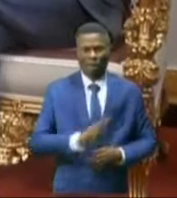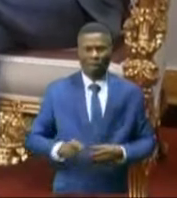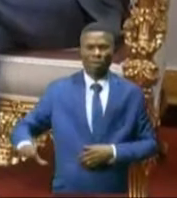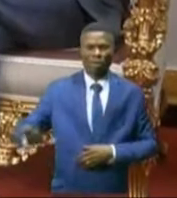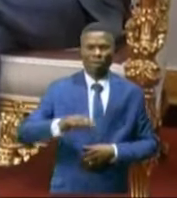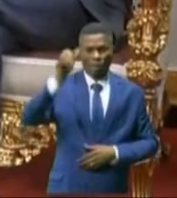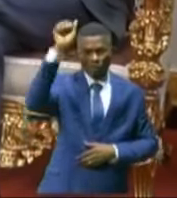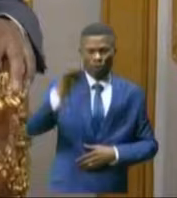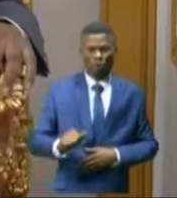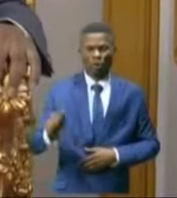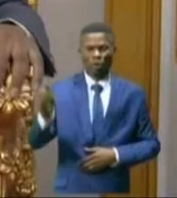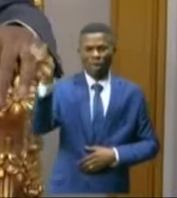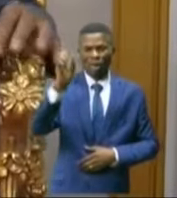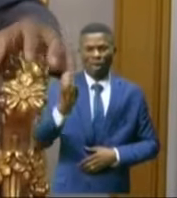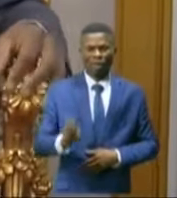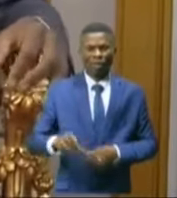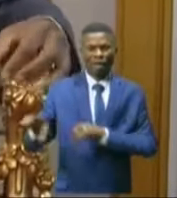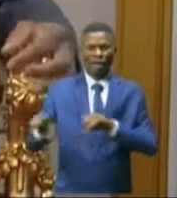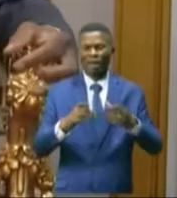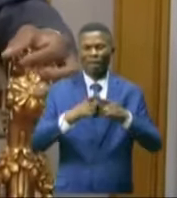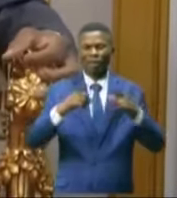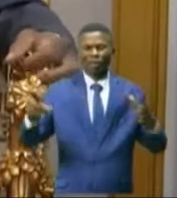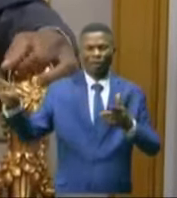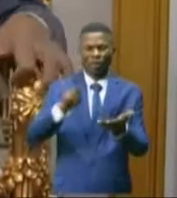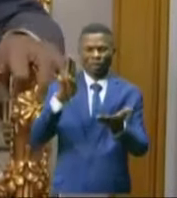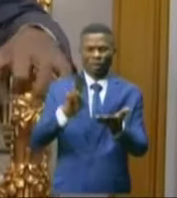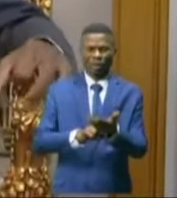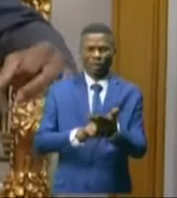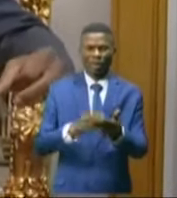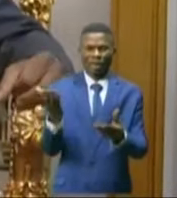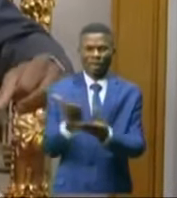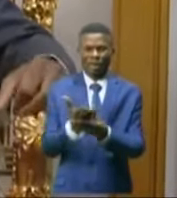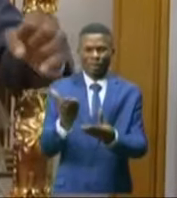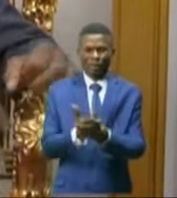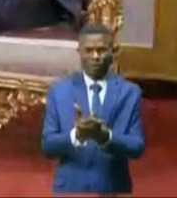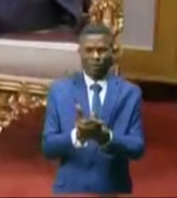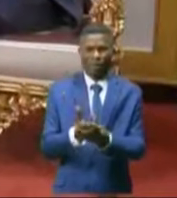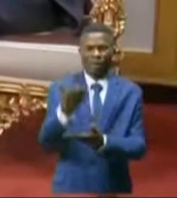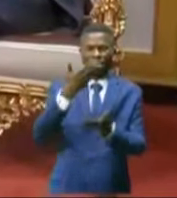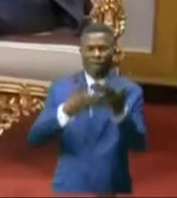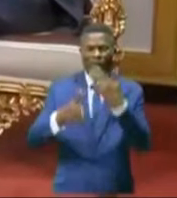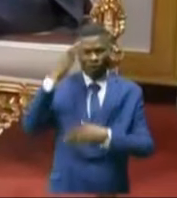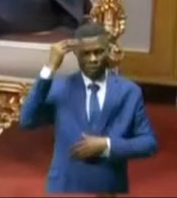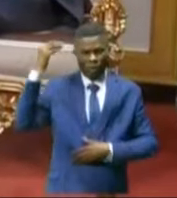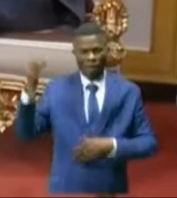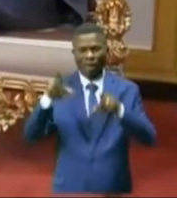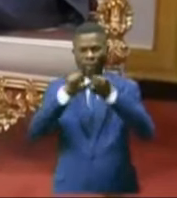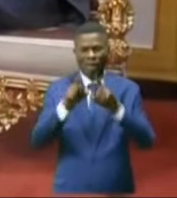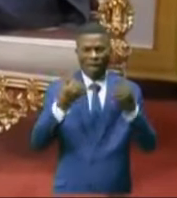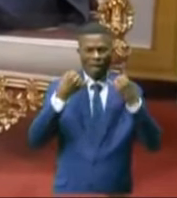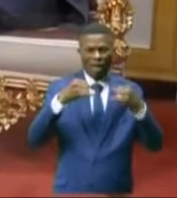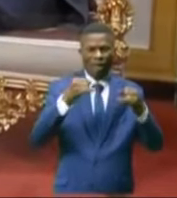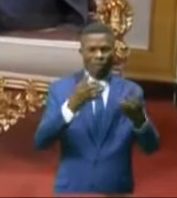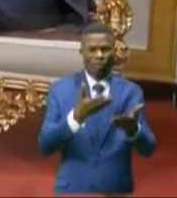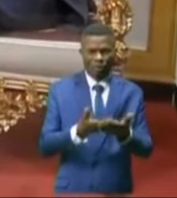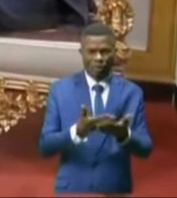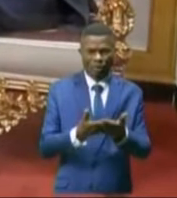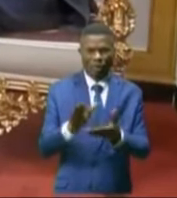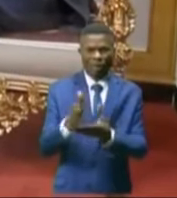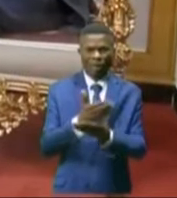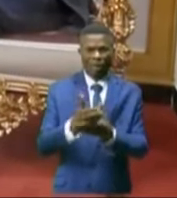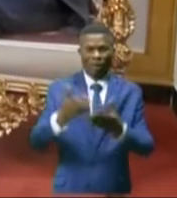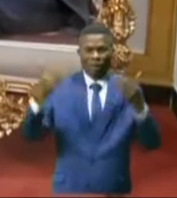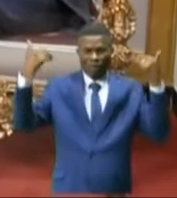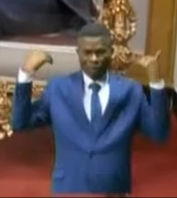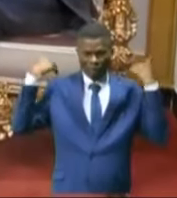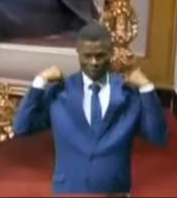sud-africaine qu'une grande cérémonie de signature du protocole d'accord d'échange d'informations et d'expériences entre